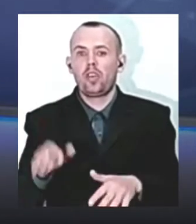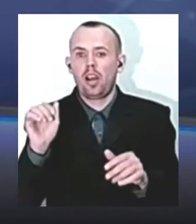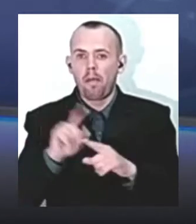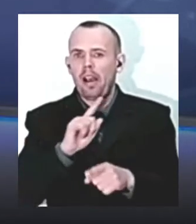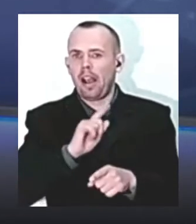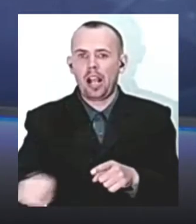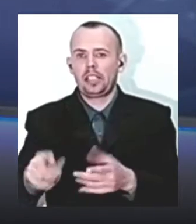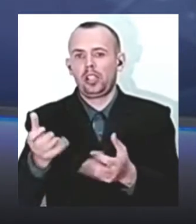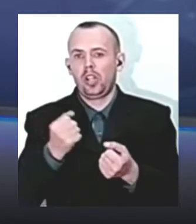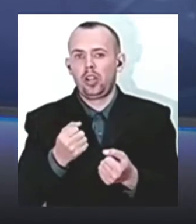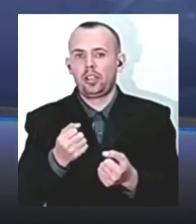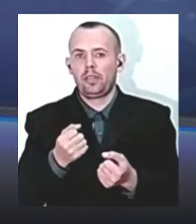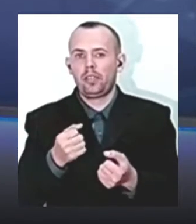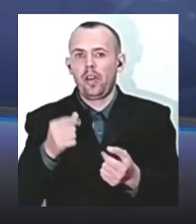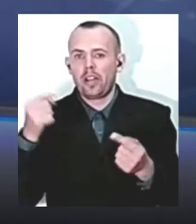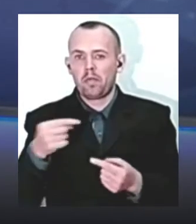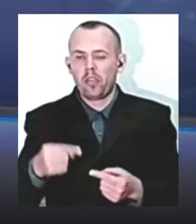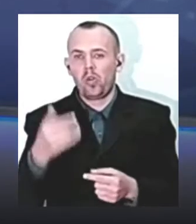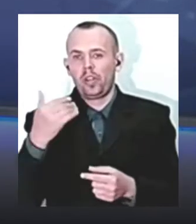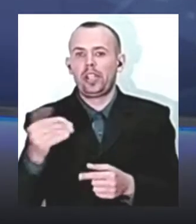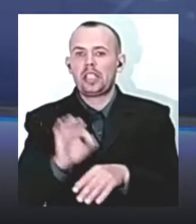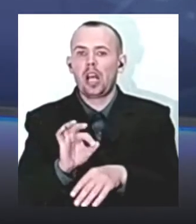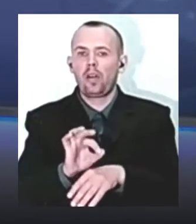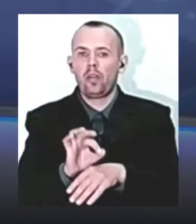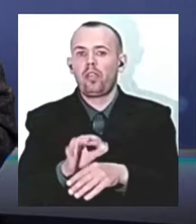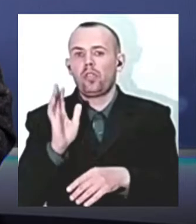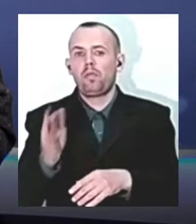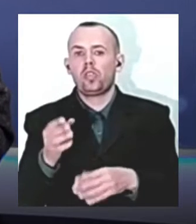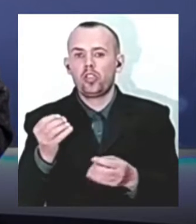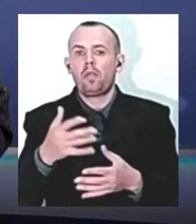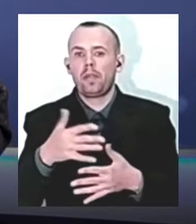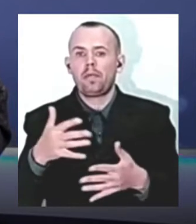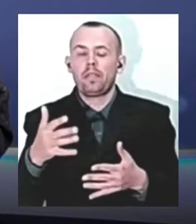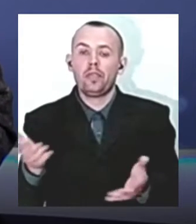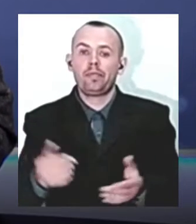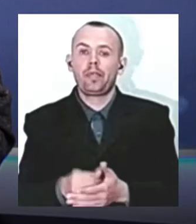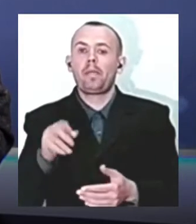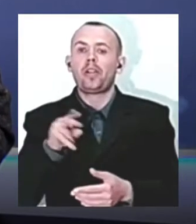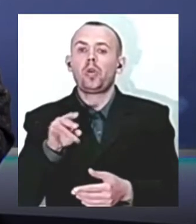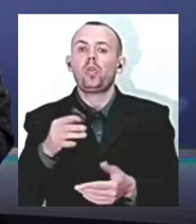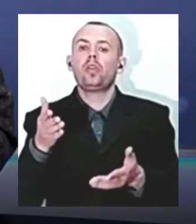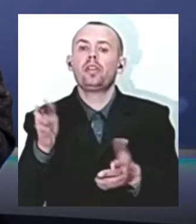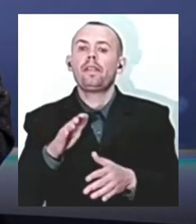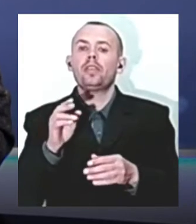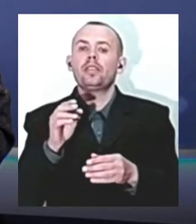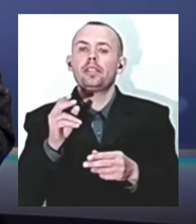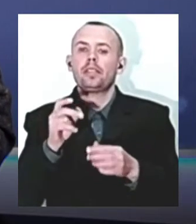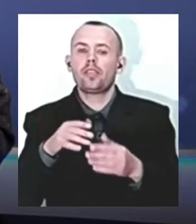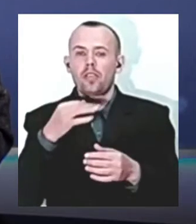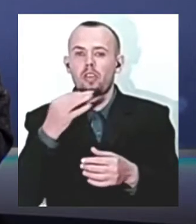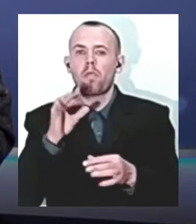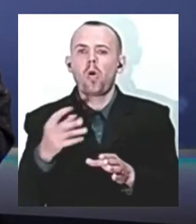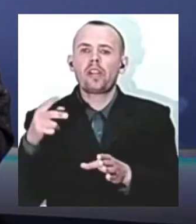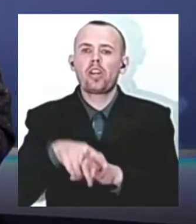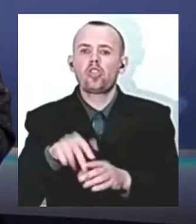і відповідно їхні захворювання будуть ще гірше для них. Пані Юлі, давайте кілька слів ще скажемо про завантаженість опорних